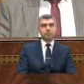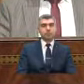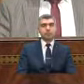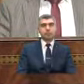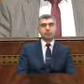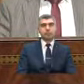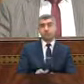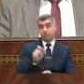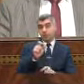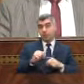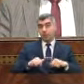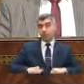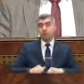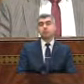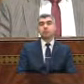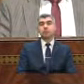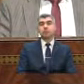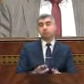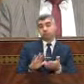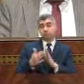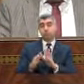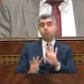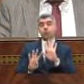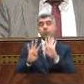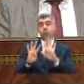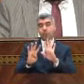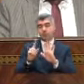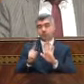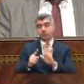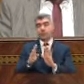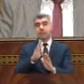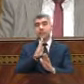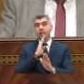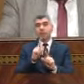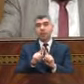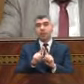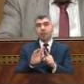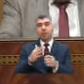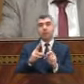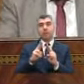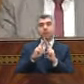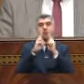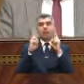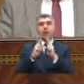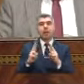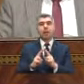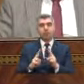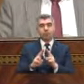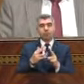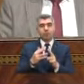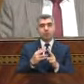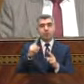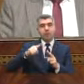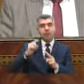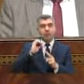السيدة الوزيرة، نصادف هذه الأيام 9 جانفي اليوم العالمي لمحاربة الفساد، والكل كيعرف كيفاش أن الفساد كيهدد التنمية